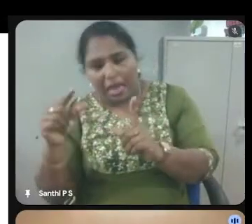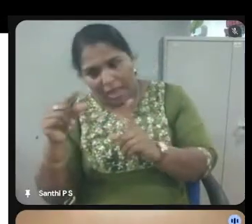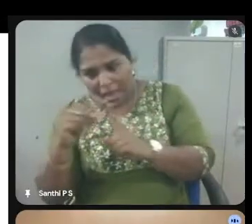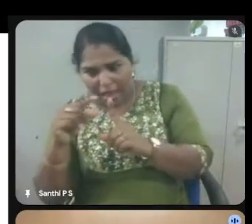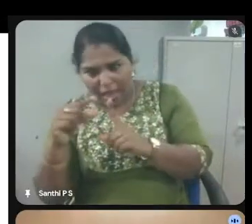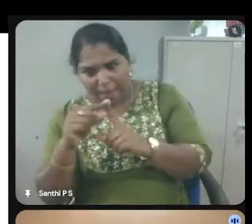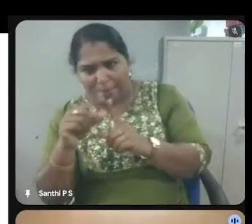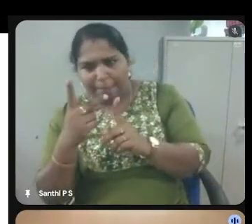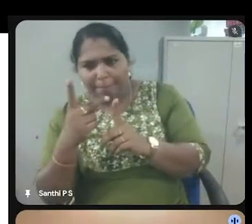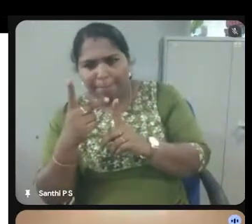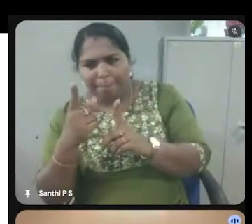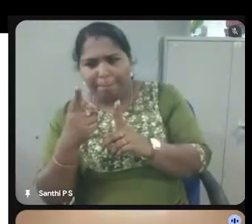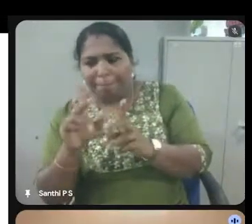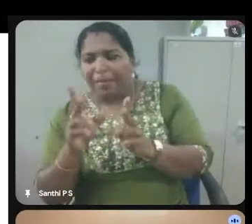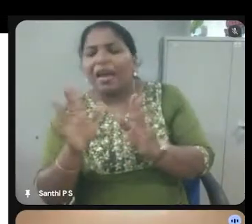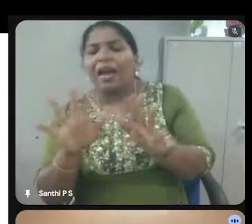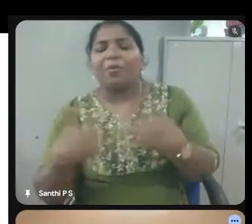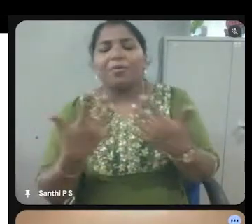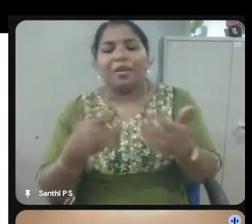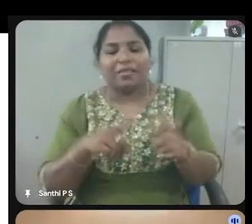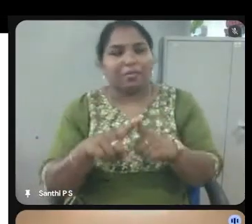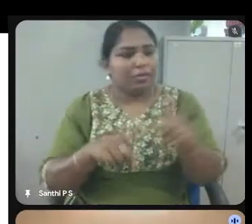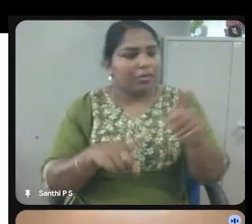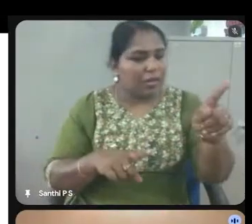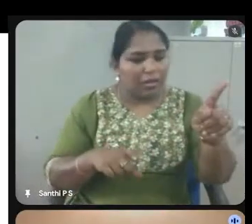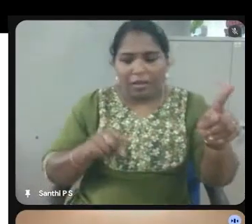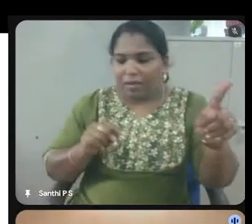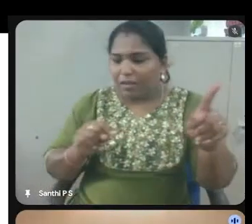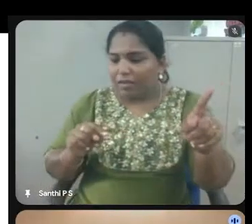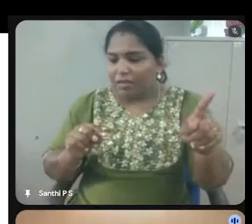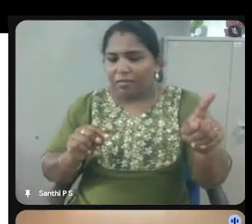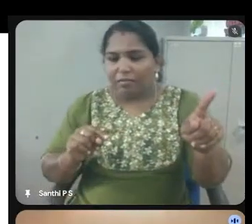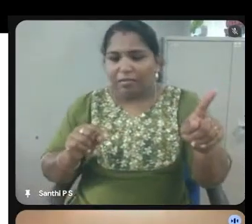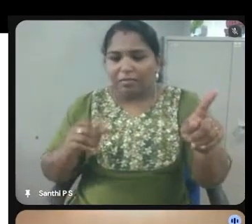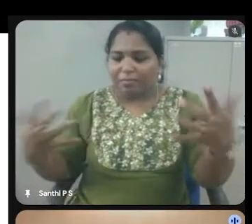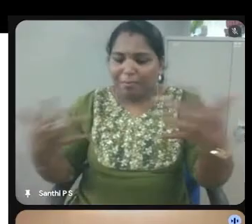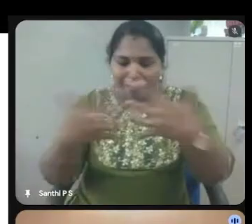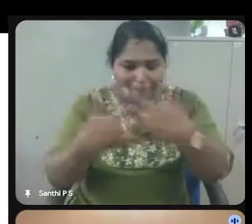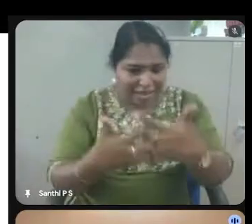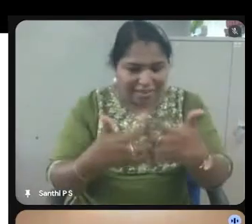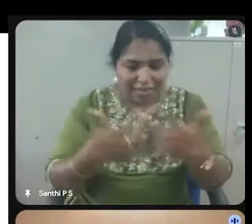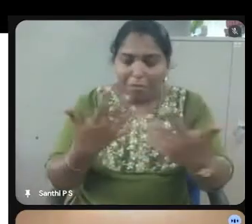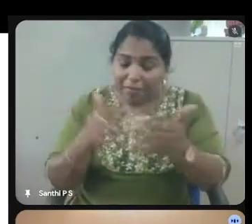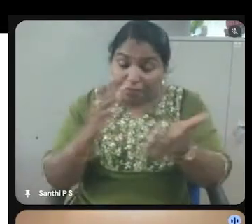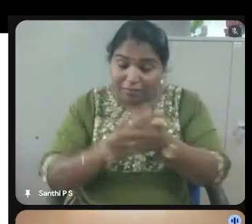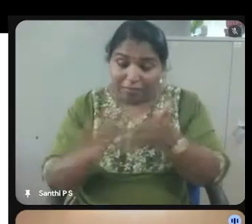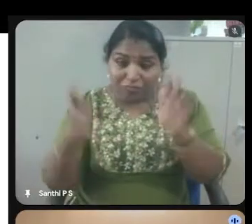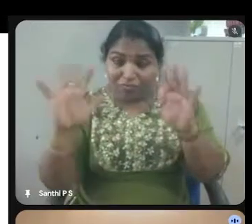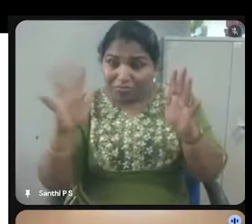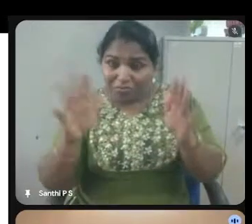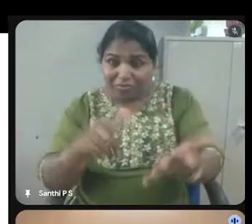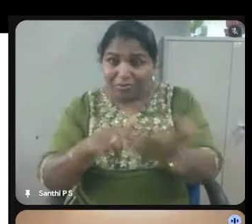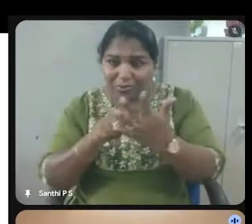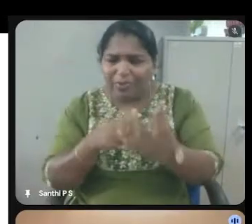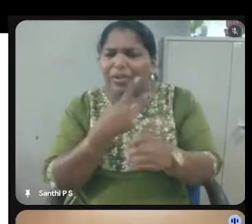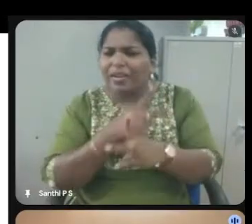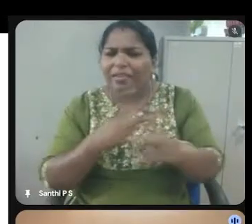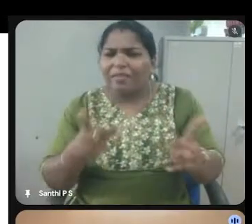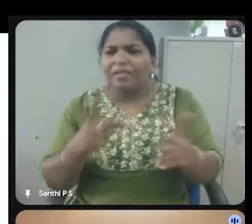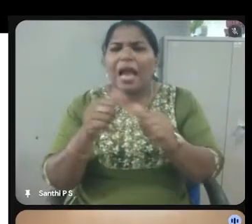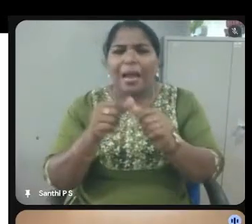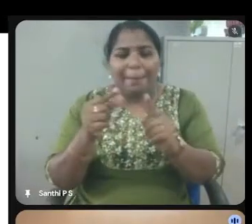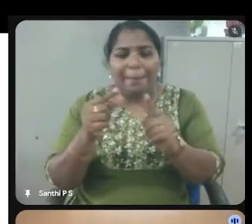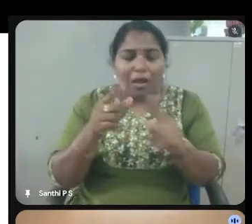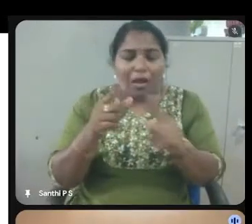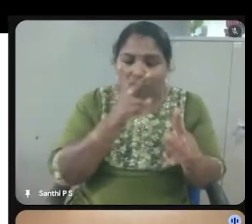ഒന്ന് മാച്ച് ചെയ്ത് കറക്റ്റ് ഓൾറെഡി എന്താണ് സ്ക്രീനിൽ എന്താ പറയുക പല സാധനങ്ങൾ പോപ്പ് ചെയ്യുന്നു, ക്ലാപ്സ് വരുന്നു, ഇല്ല ഇമോജീസ് വരുന്നു. അപ്പം അതെല്ലാം അത് കാണുമ്പോൾ